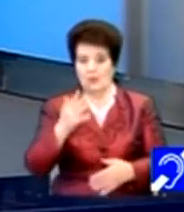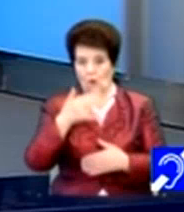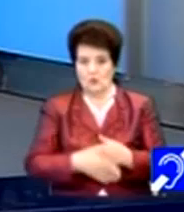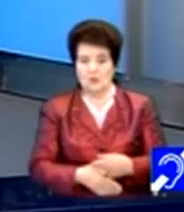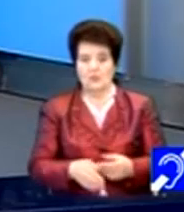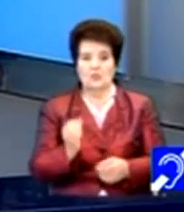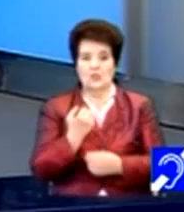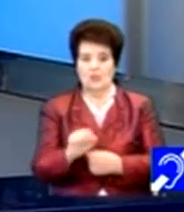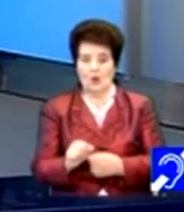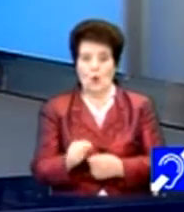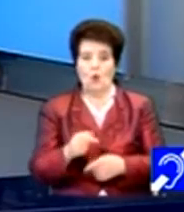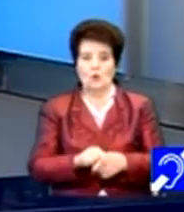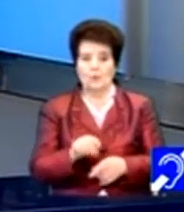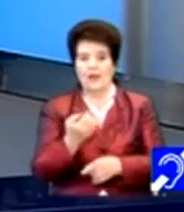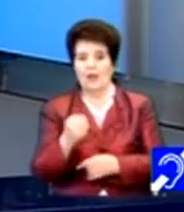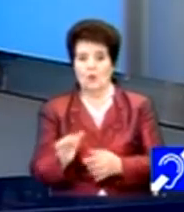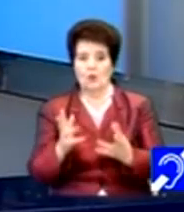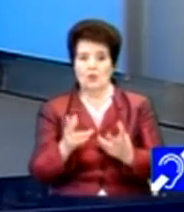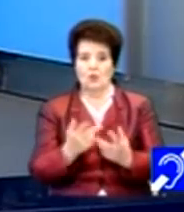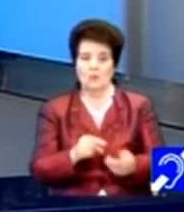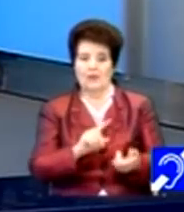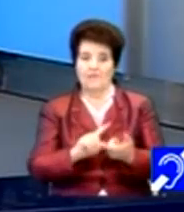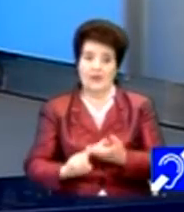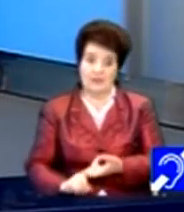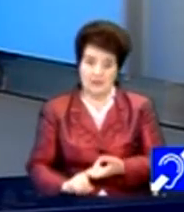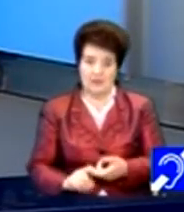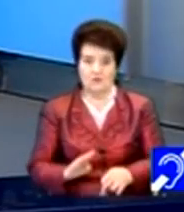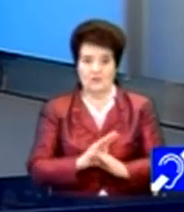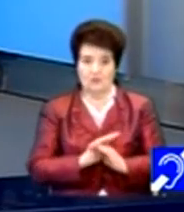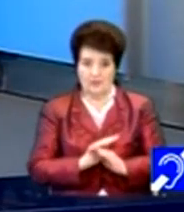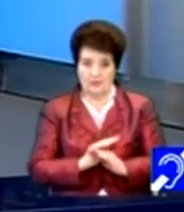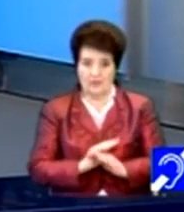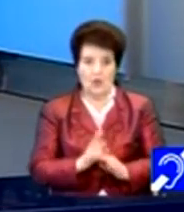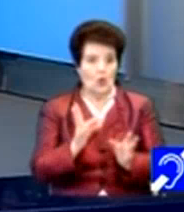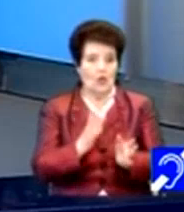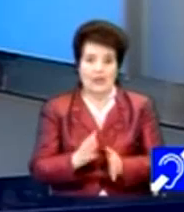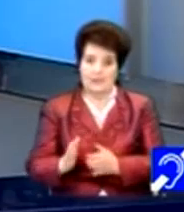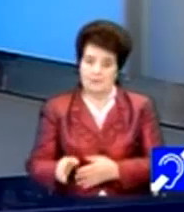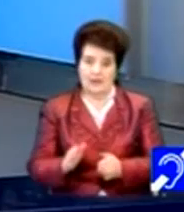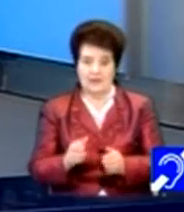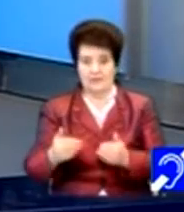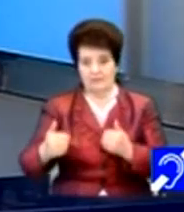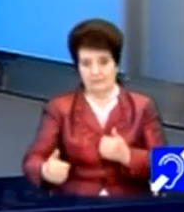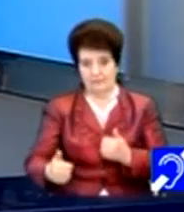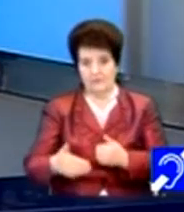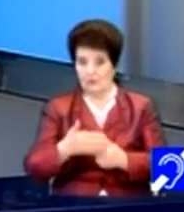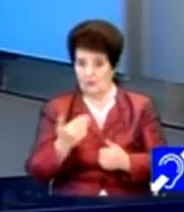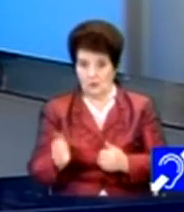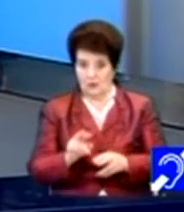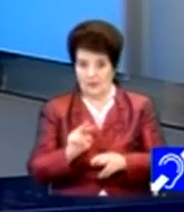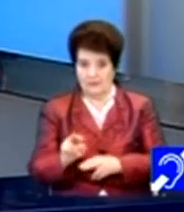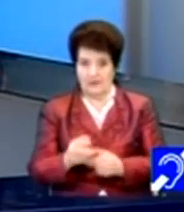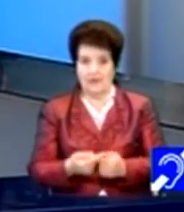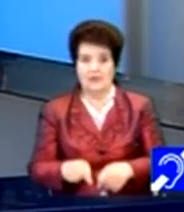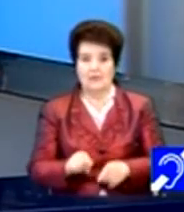să doborâm record după record la numărul de infectări și decese. Nu respectă distanța socială, iar măștile sunt doar